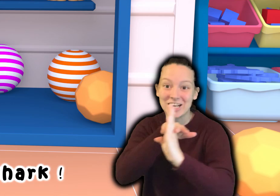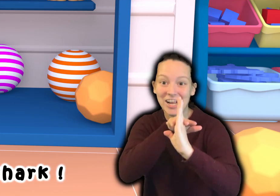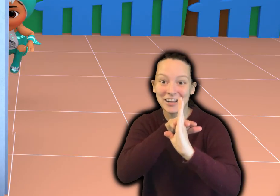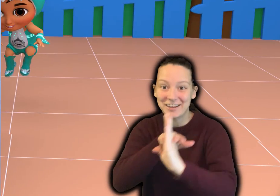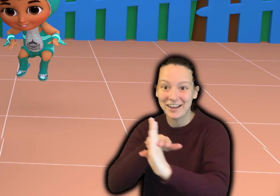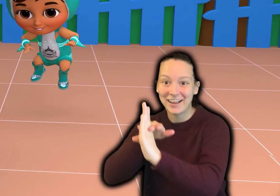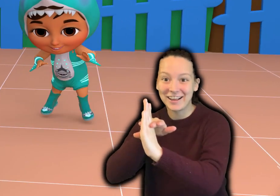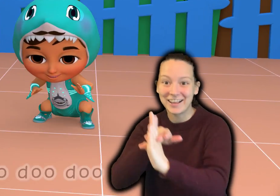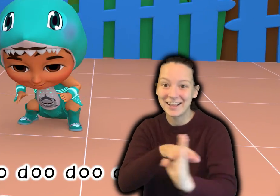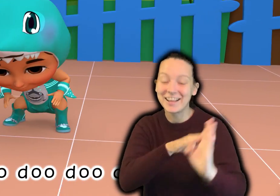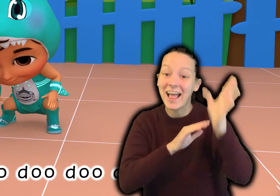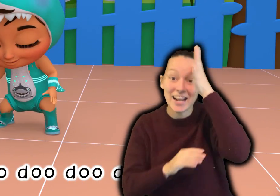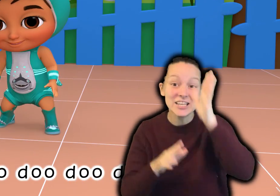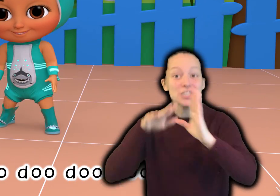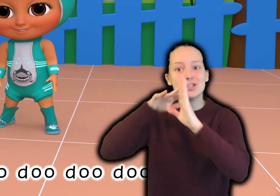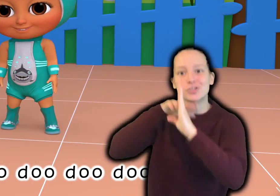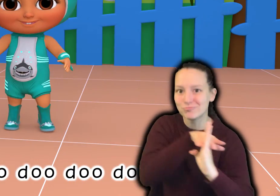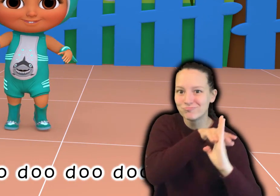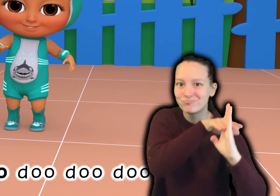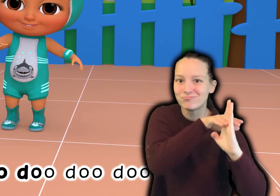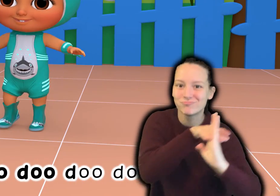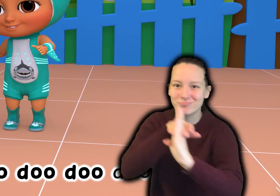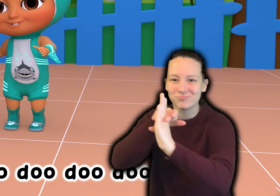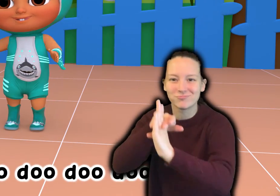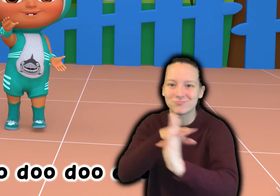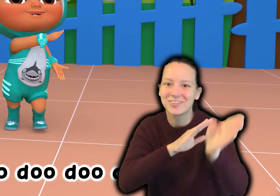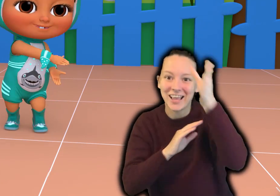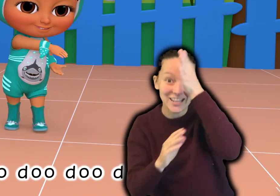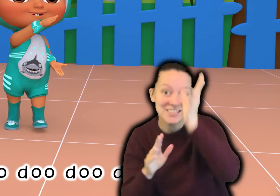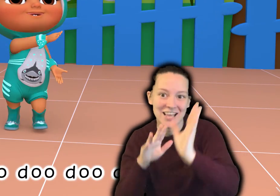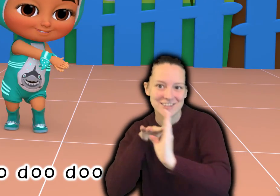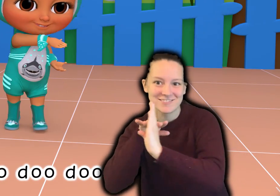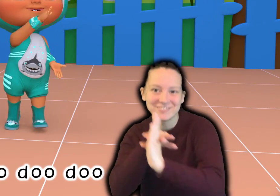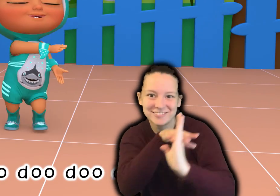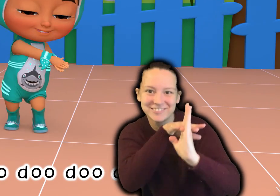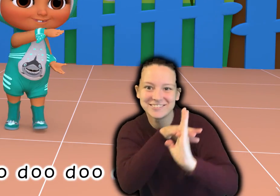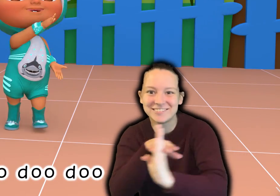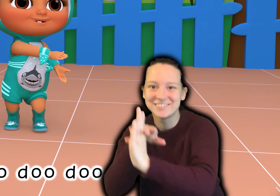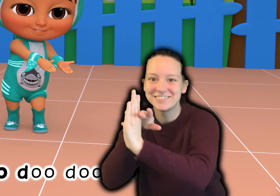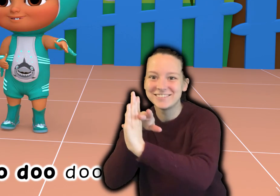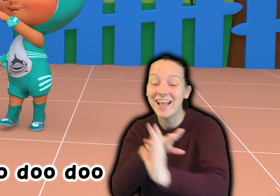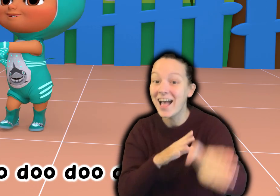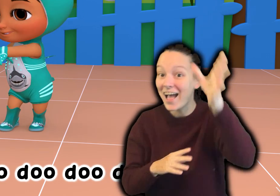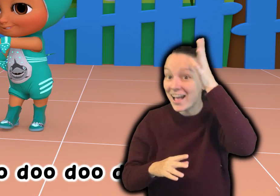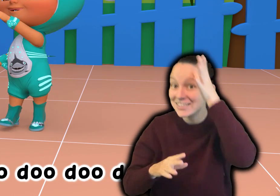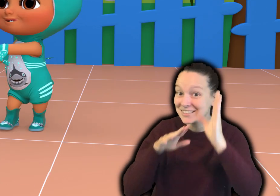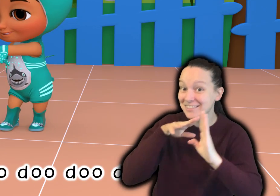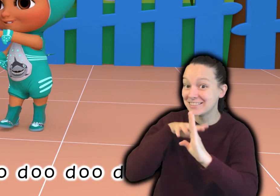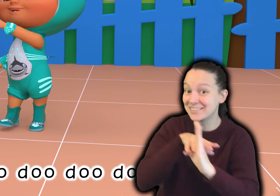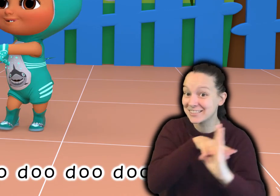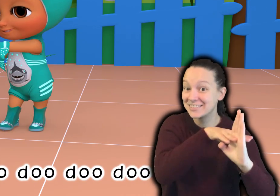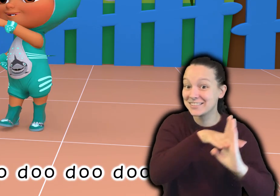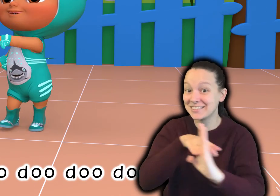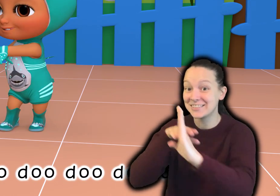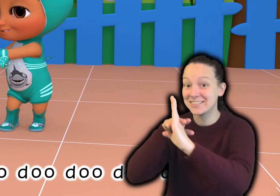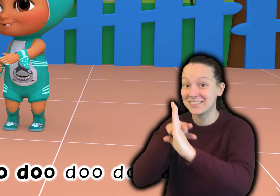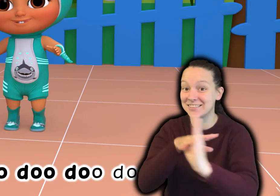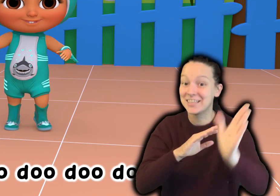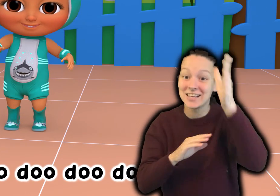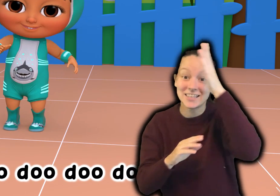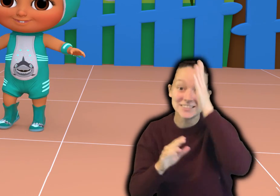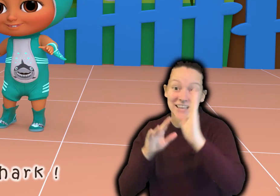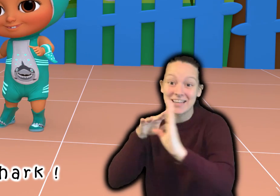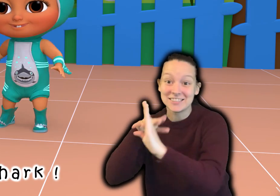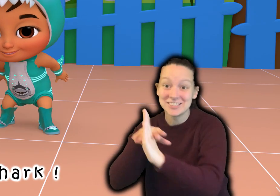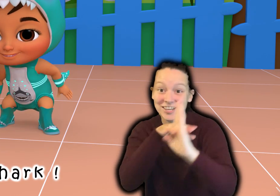doo mommy shark daddy shark doo doo doo doo doo doo Daddy shark doo doo doo doo doo doo daddy shark doo